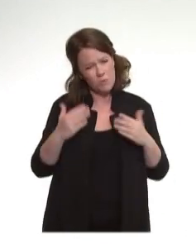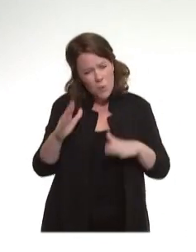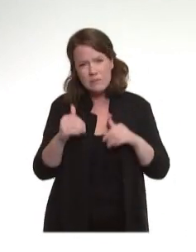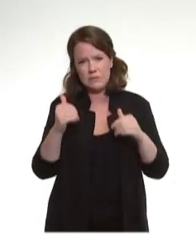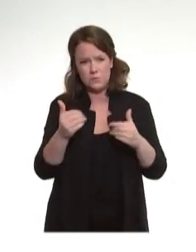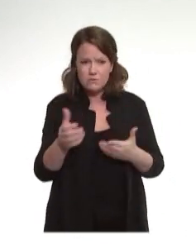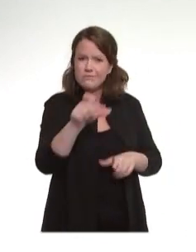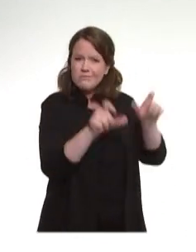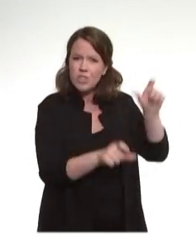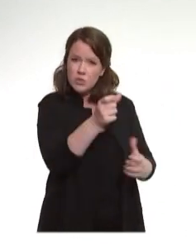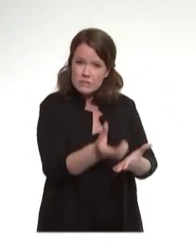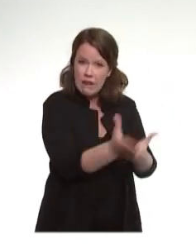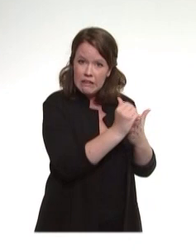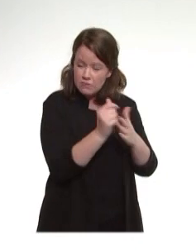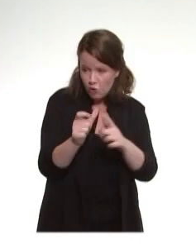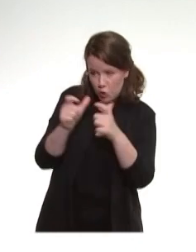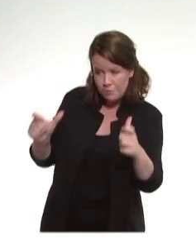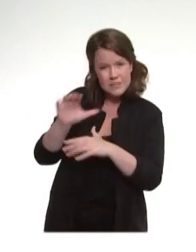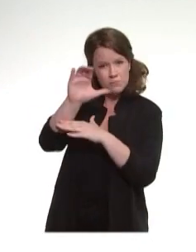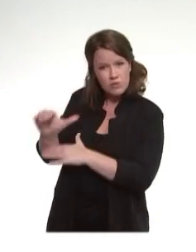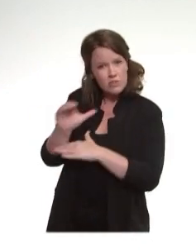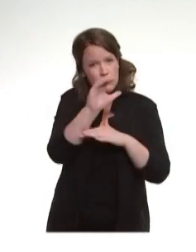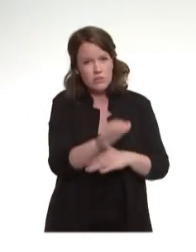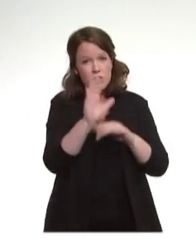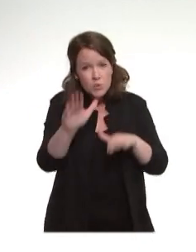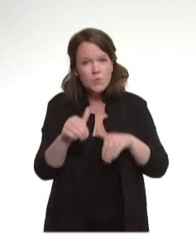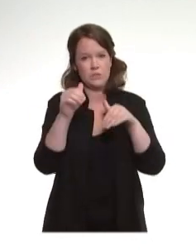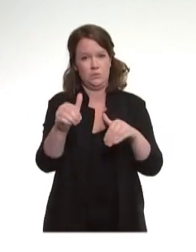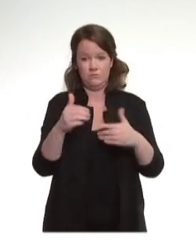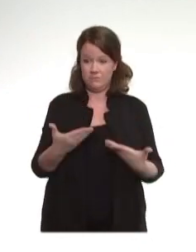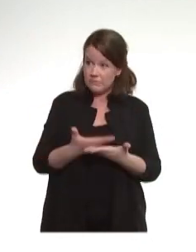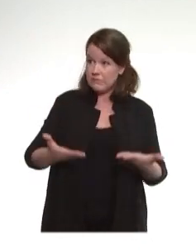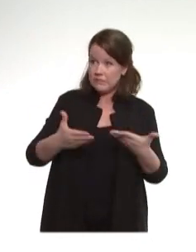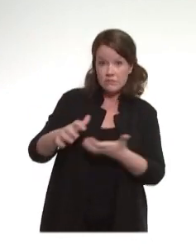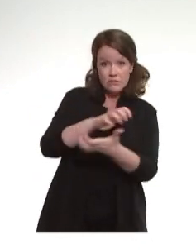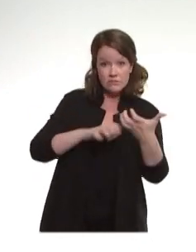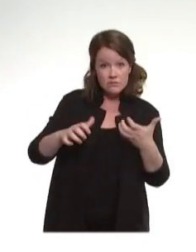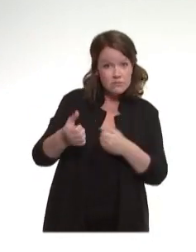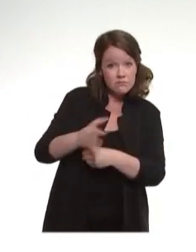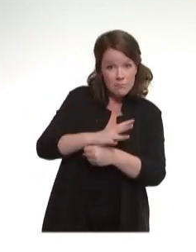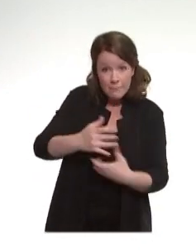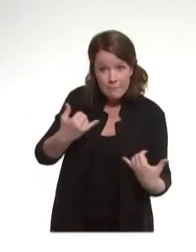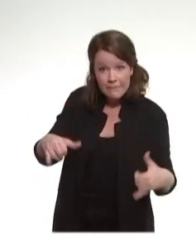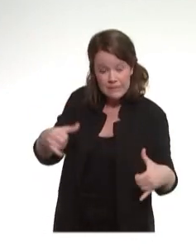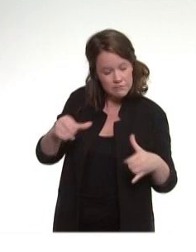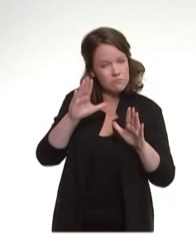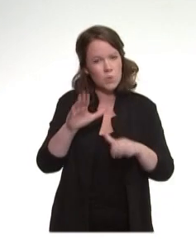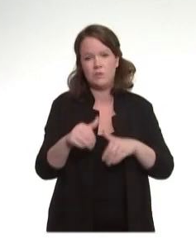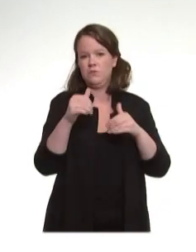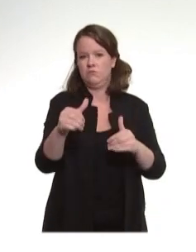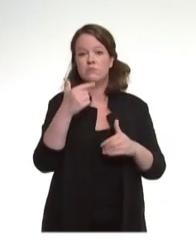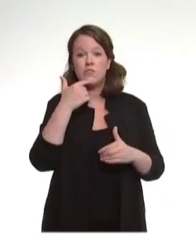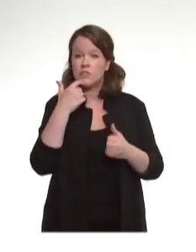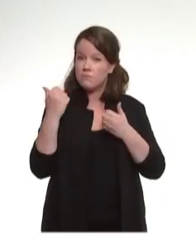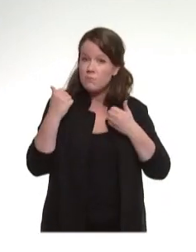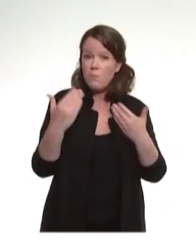entreprises tant que la crise sanitaire sera là et nous continuerons d'adapter les dispositifs à